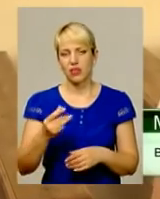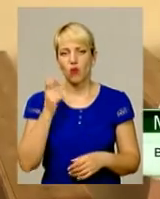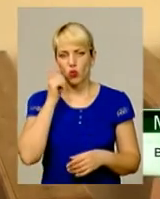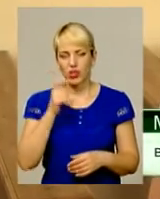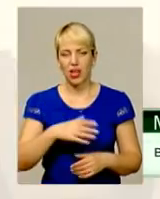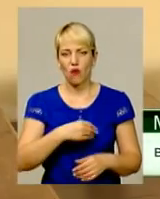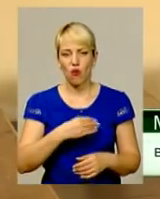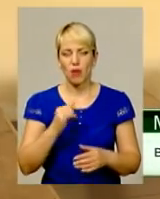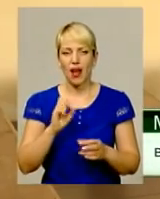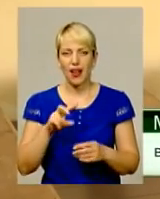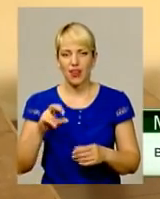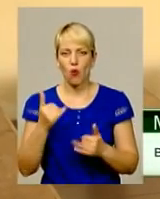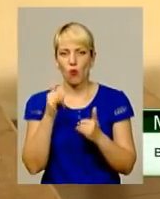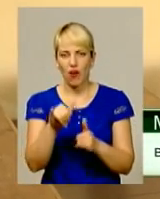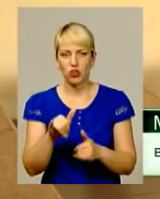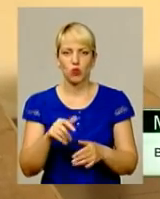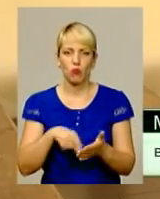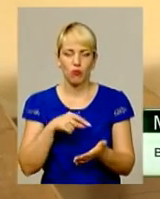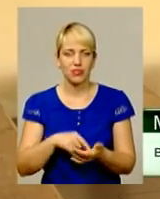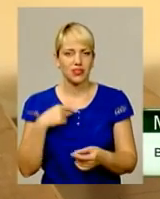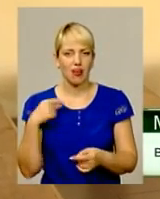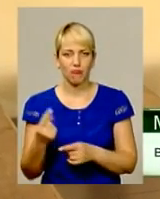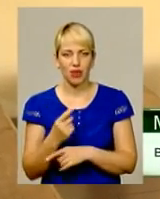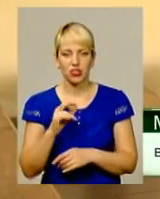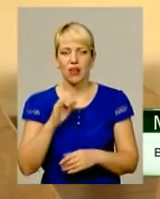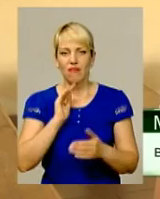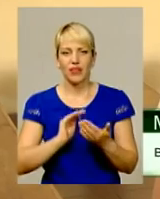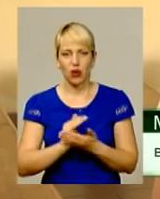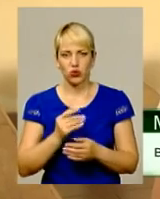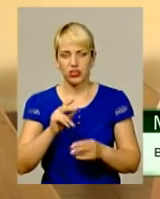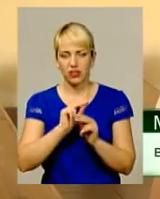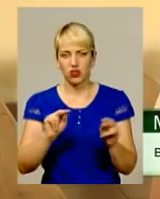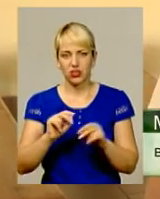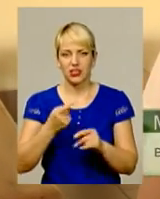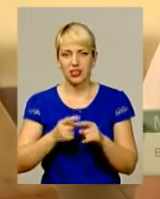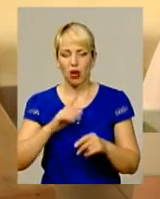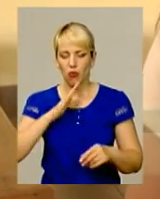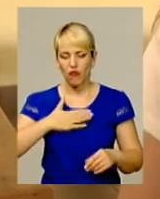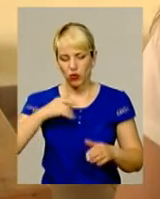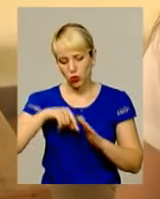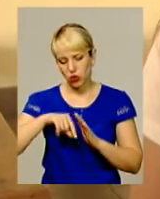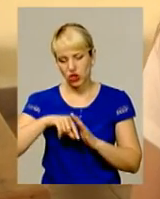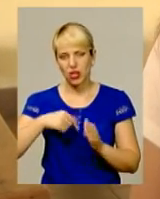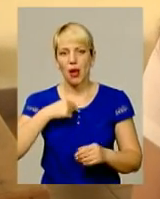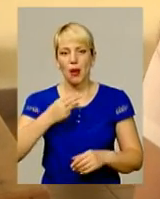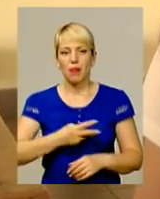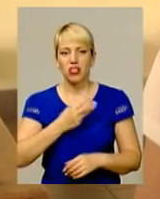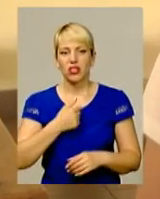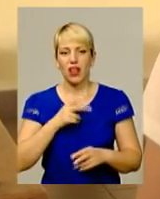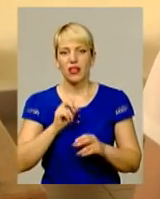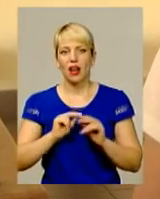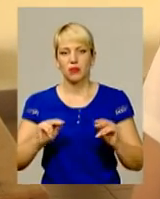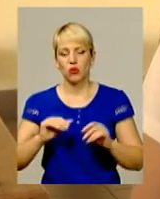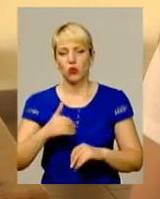Львові, але у вашому місті я вперше, як і вперше в якості вчителя. Це було моє внутрішнє бажання, бо я, як педагог,